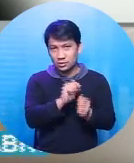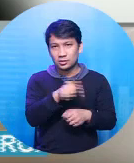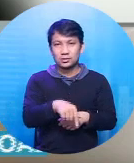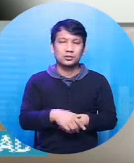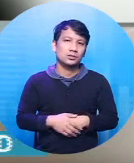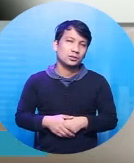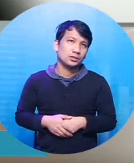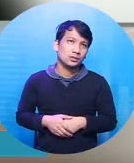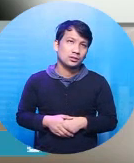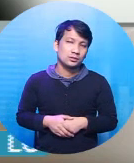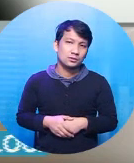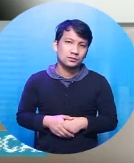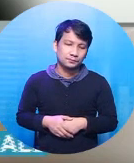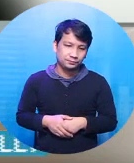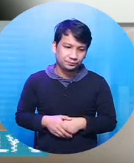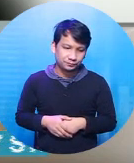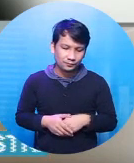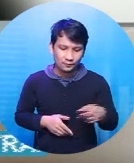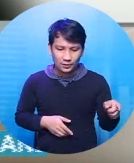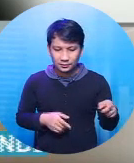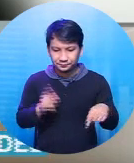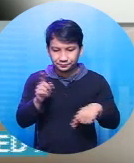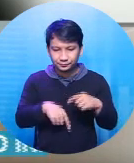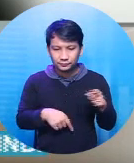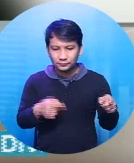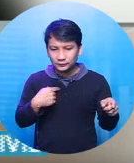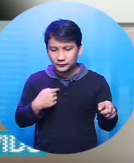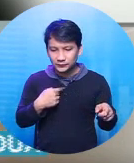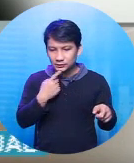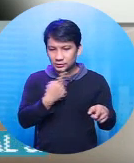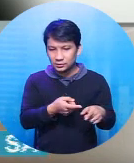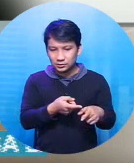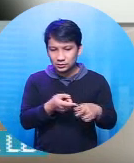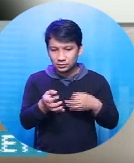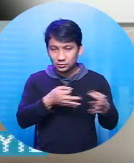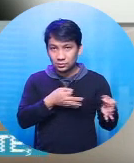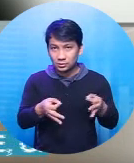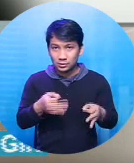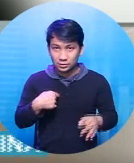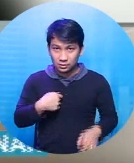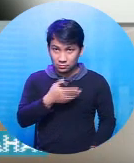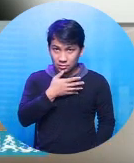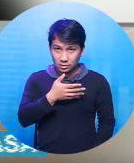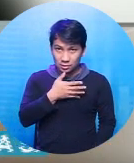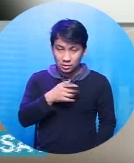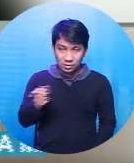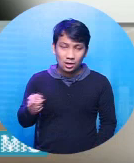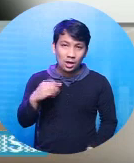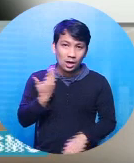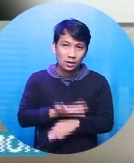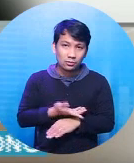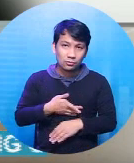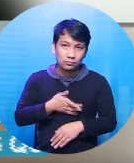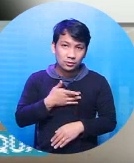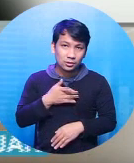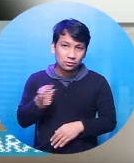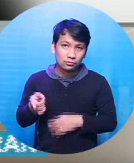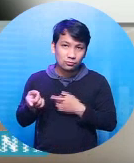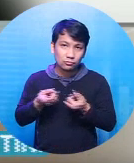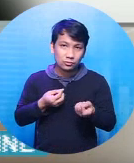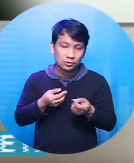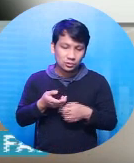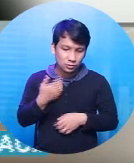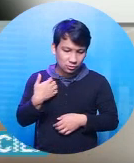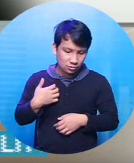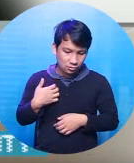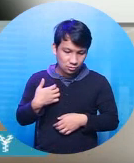po. Yun sa akin po. Nanay po sa akin yung pagiging ina ko sa anak ko. Kasi po, yung